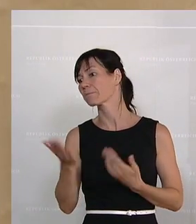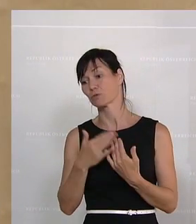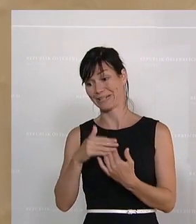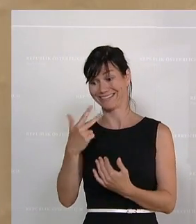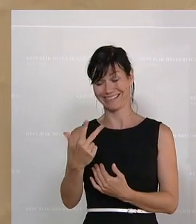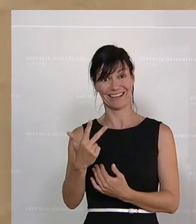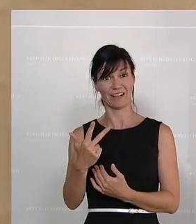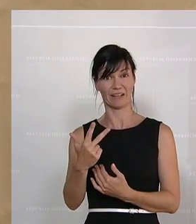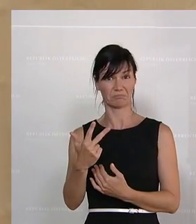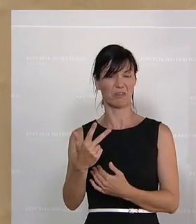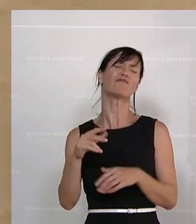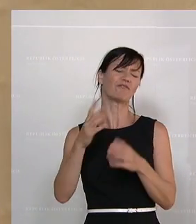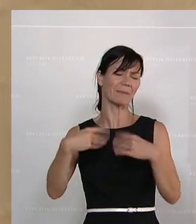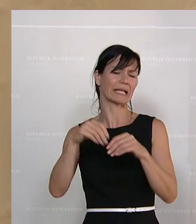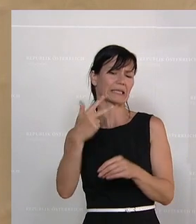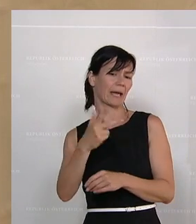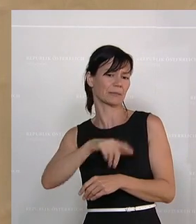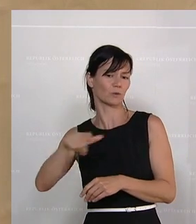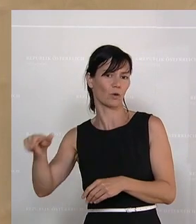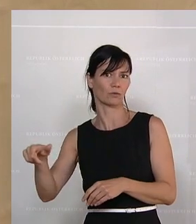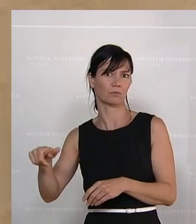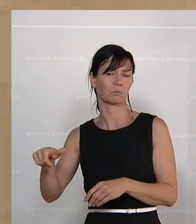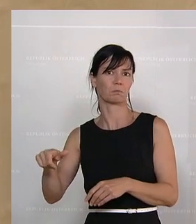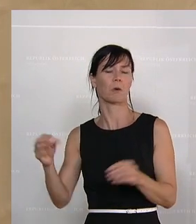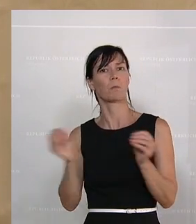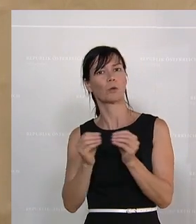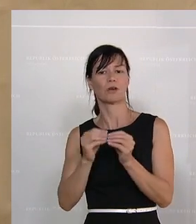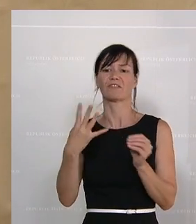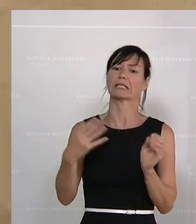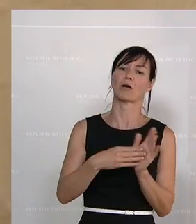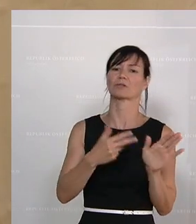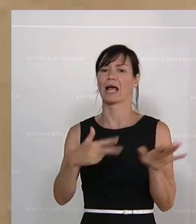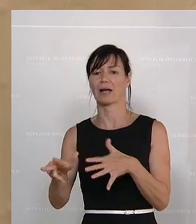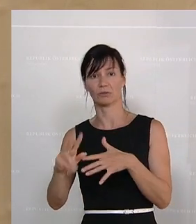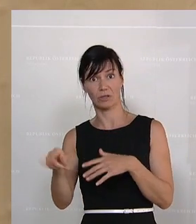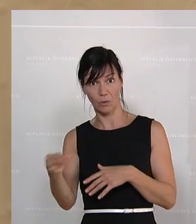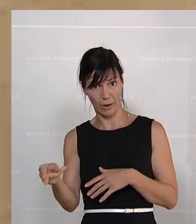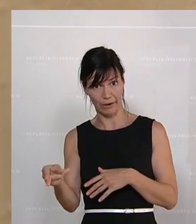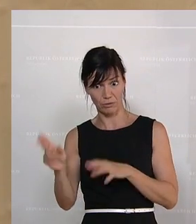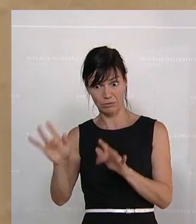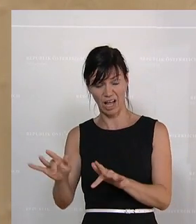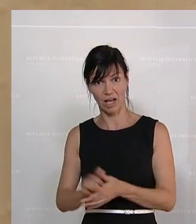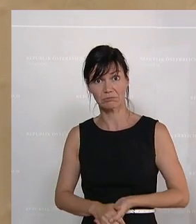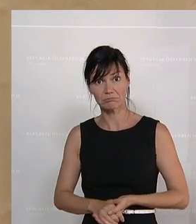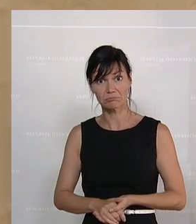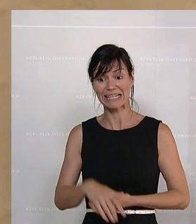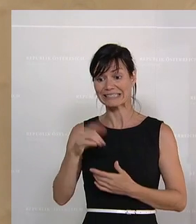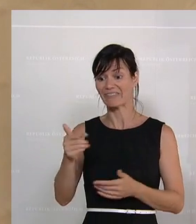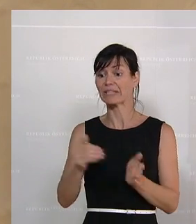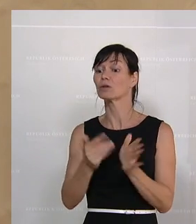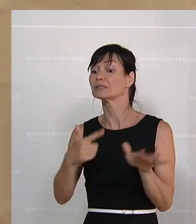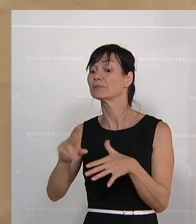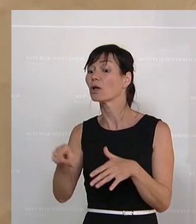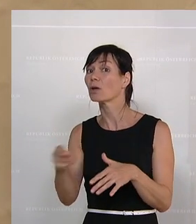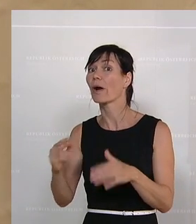familie die mutter 4800 euro im monat zur verfügung hat wird mit diesem paket mit 2700 euro entlastet